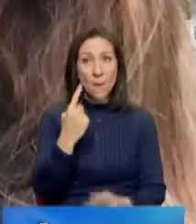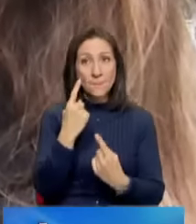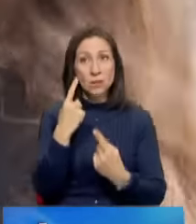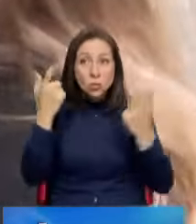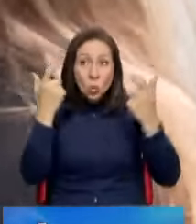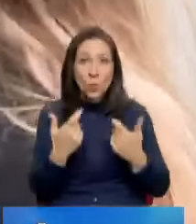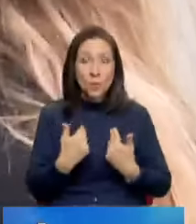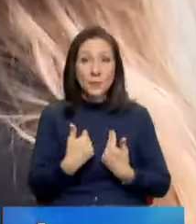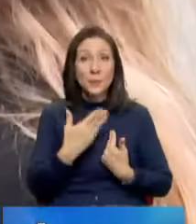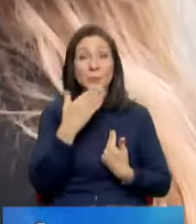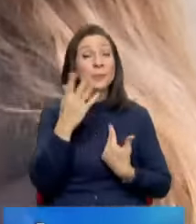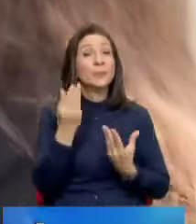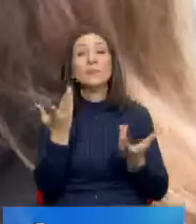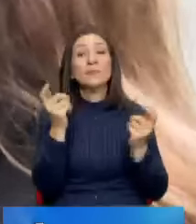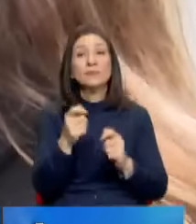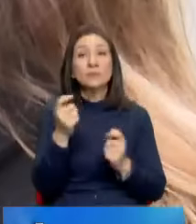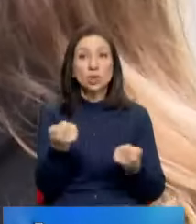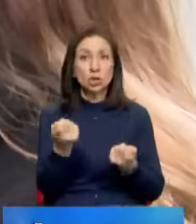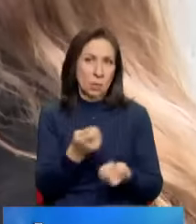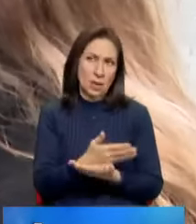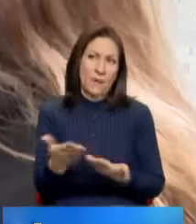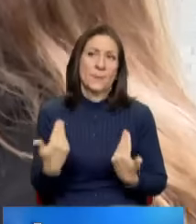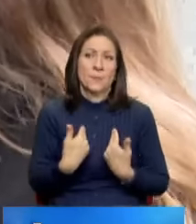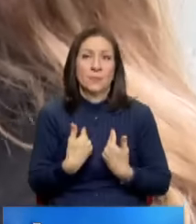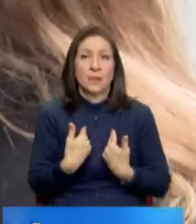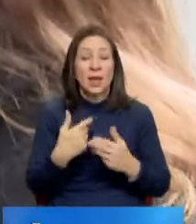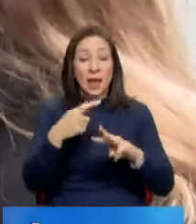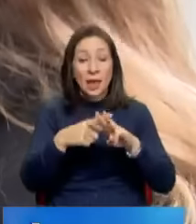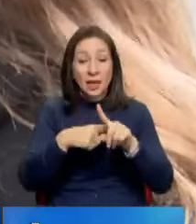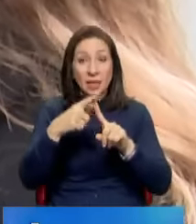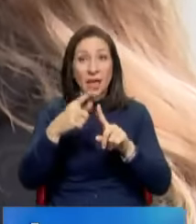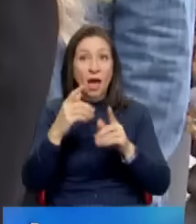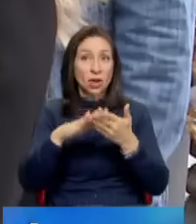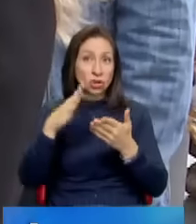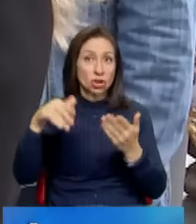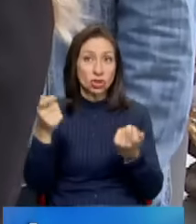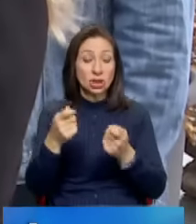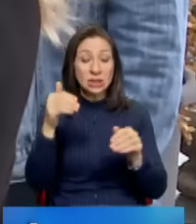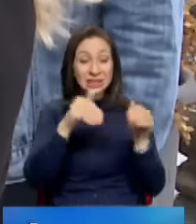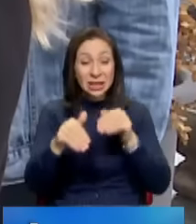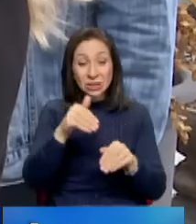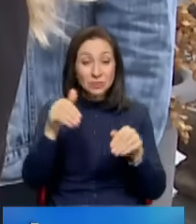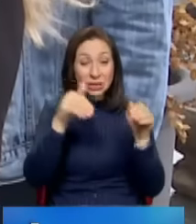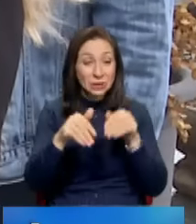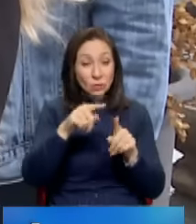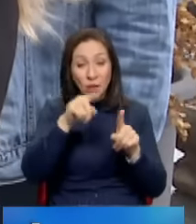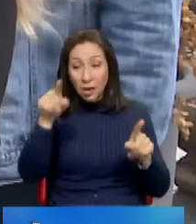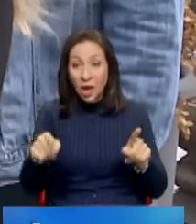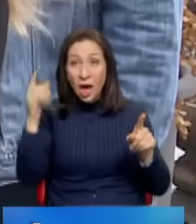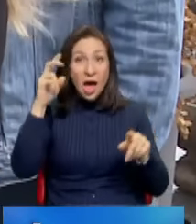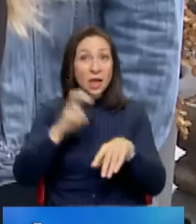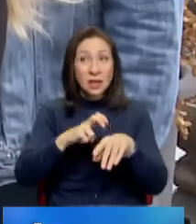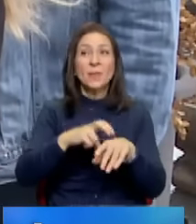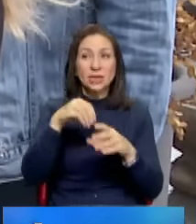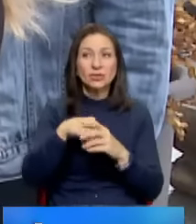bakmakla yükümlüyüz. Emekli olursanız ne yapacaksınız? Çalışmaya devam edeceğim. EYT'li arkadaşlar çalışmaya devam ediyor. Seçimden seçime hatırladığımız için